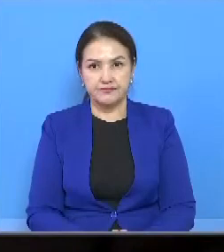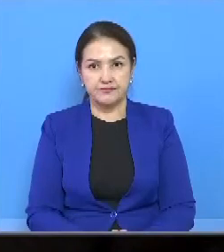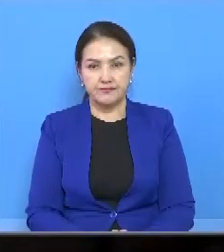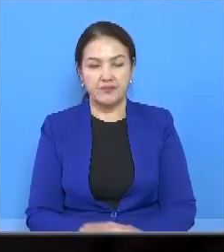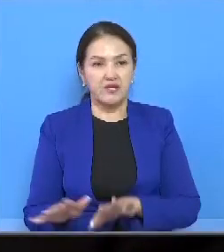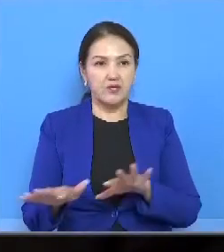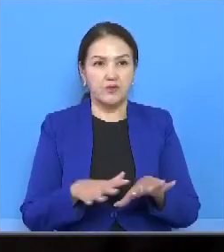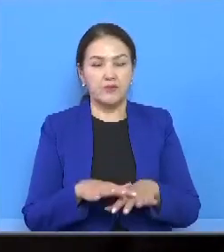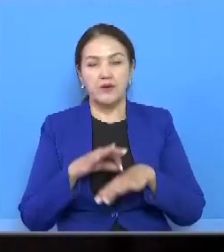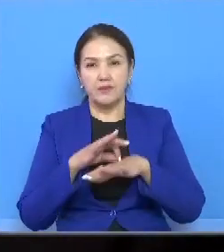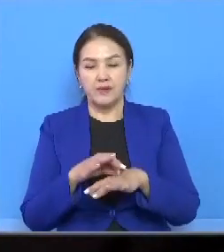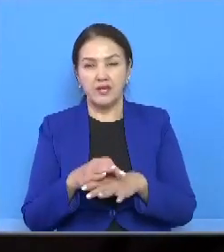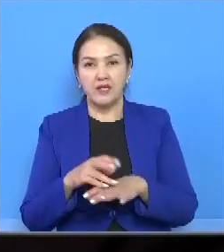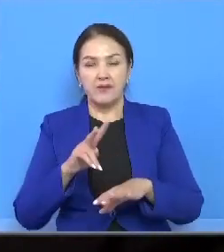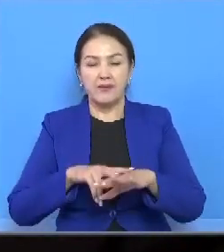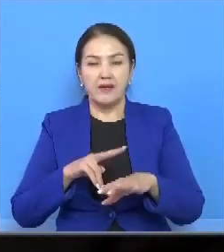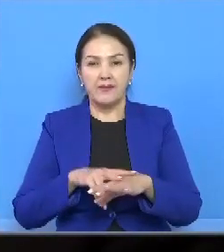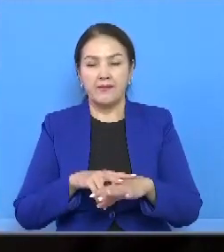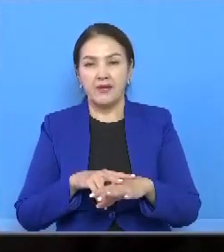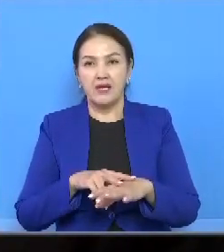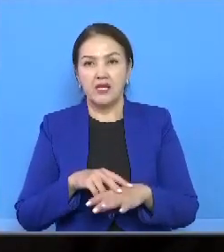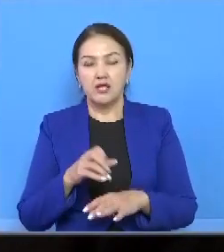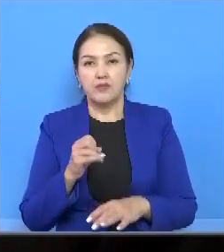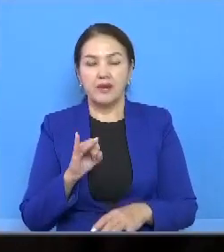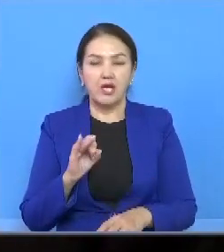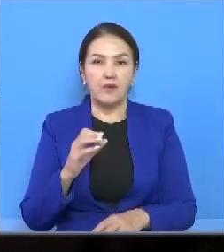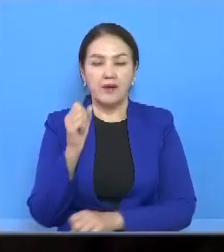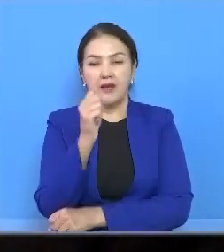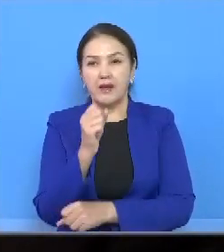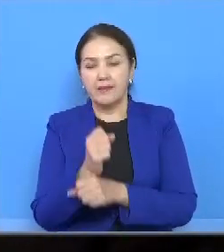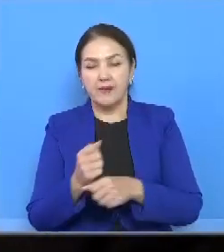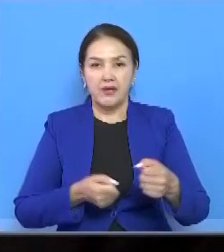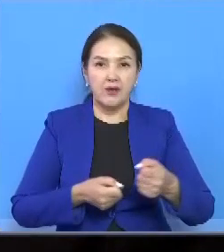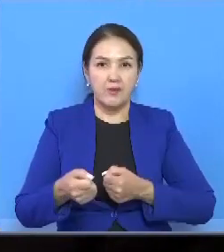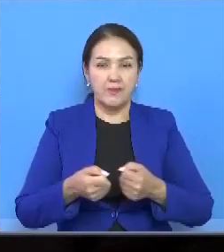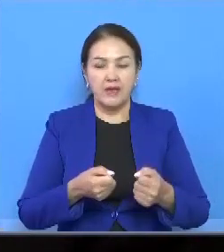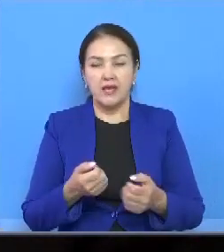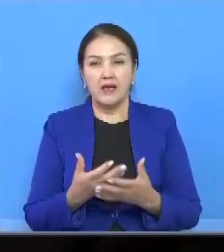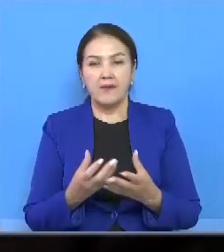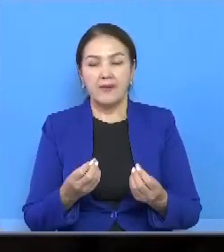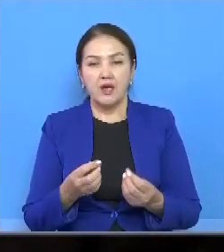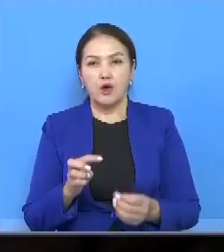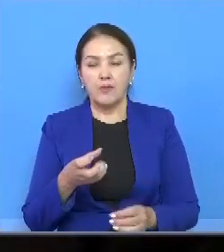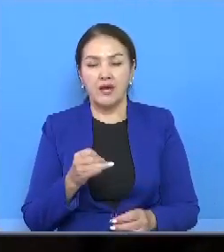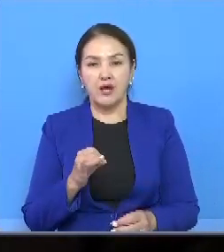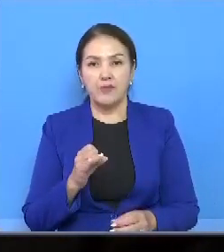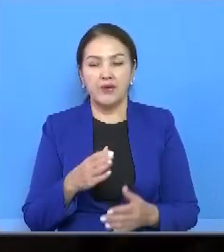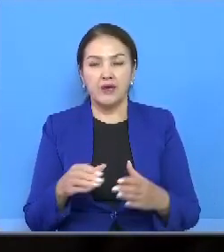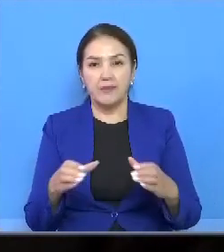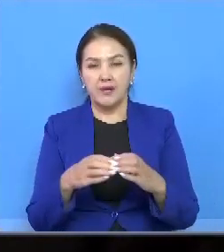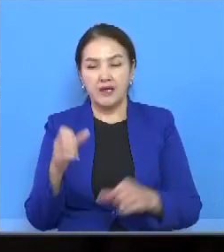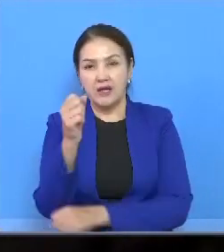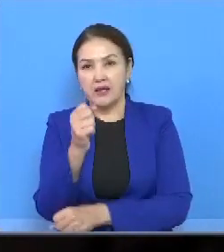Рейдтік шараларды жүргізу барысында полиция департаментінің жергілікті полиция қызмет басқармасы қызметкерлері Охотзоопром